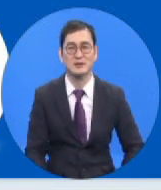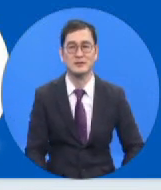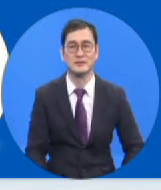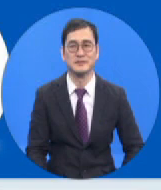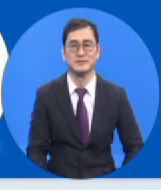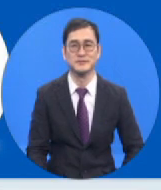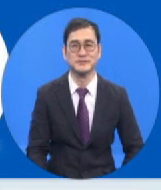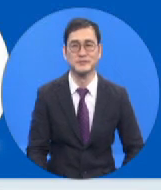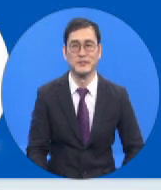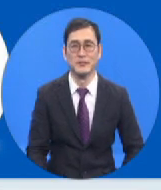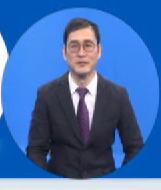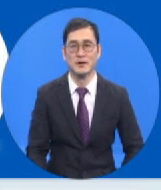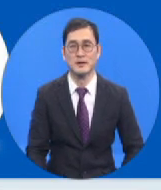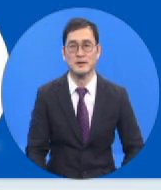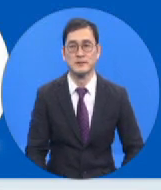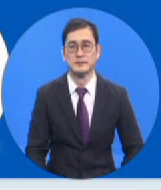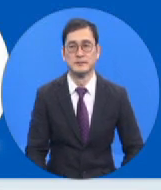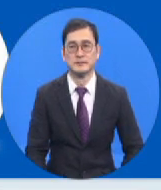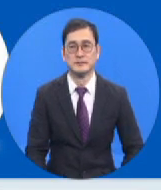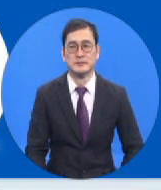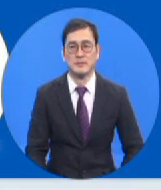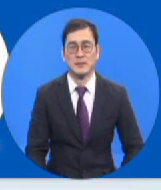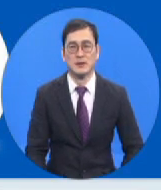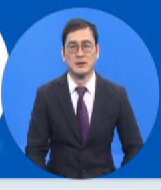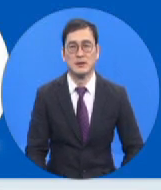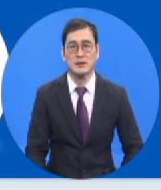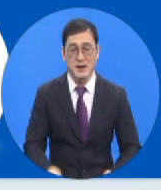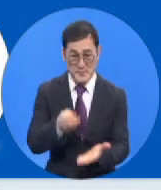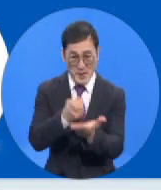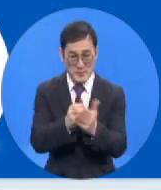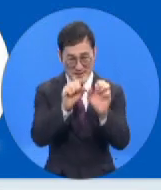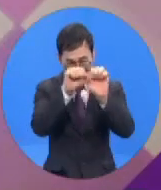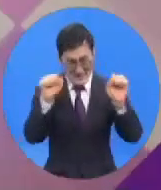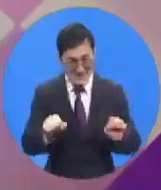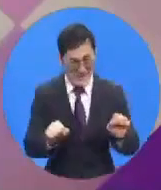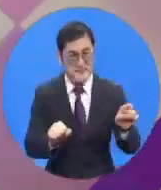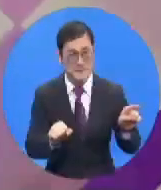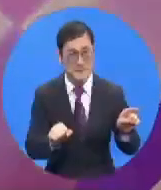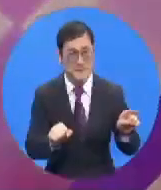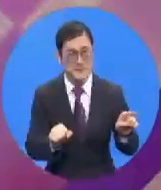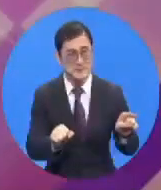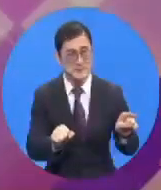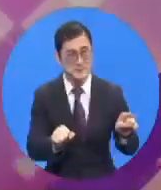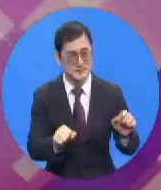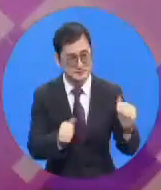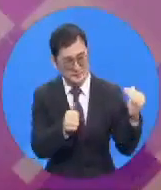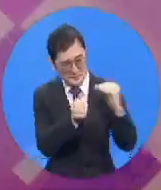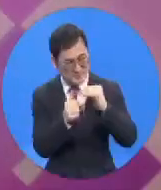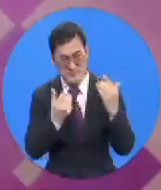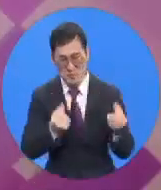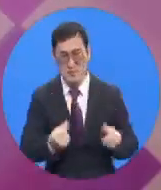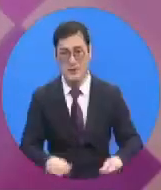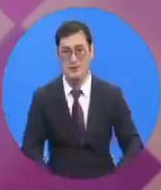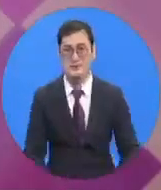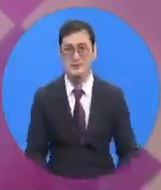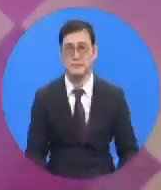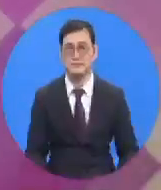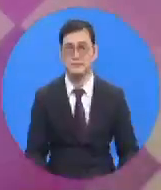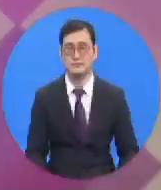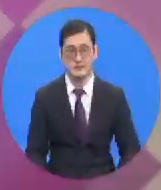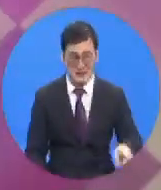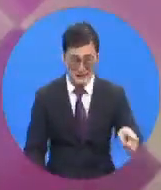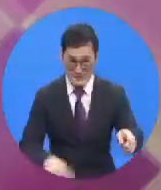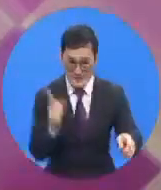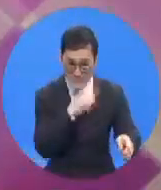있습니다. 김태규 부장판사는 이런 얘기도 했습니다. 나쁜 놈 잡는 건 좋은데 그까지 것 서류나 그러니까 나쁜